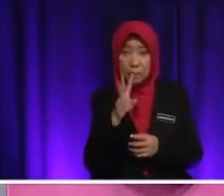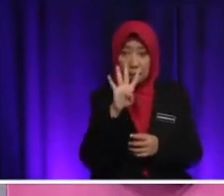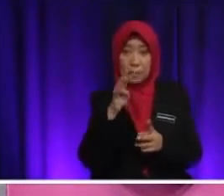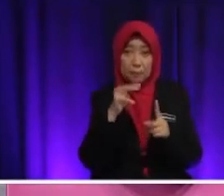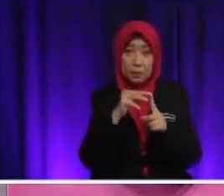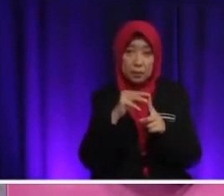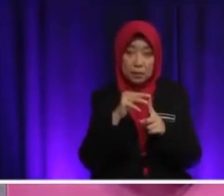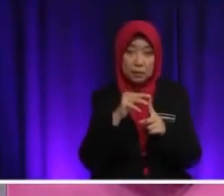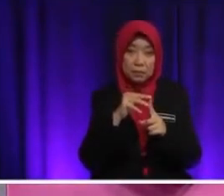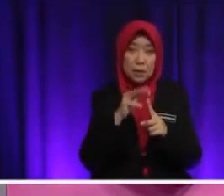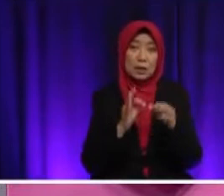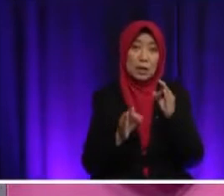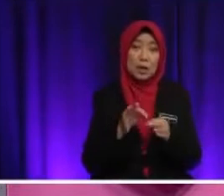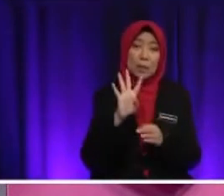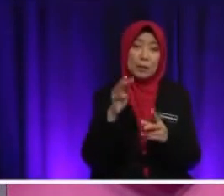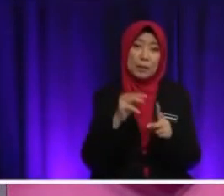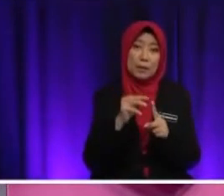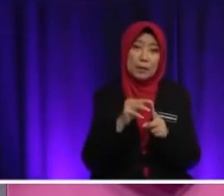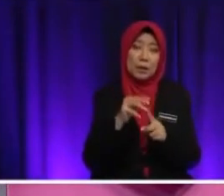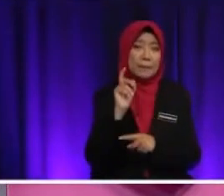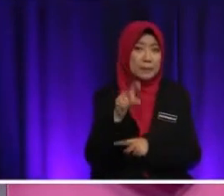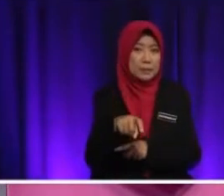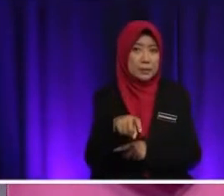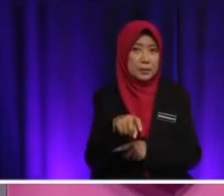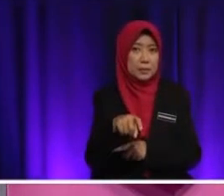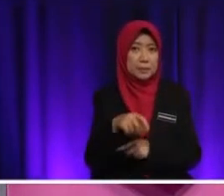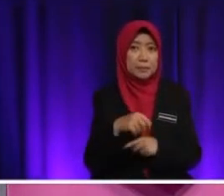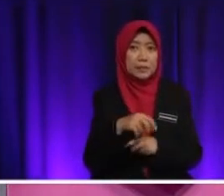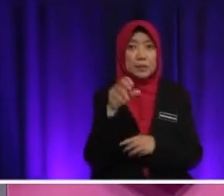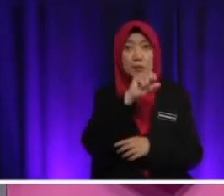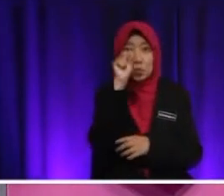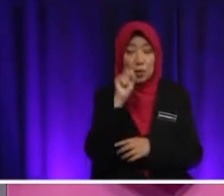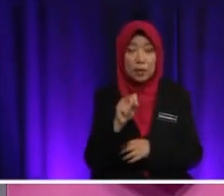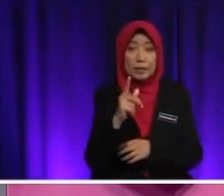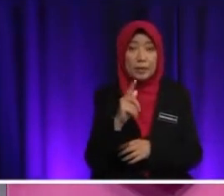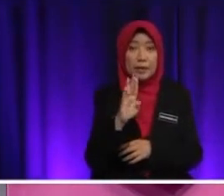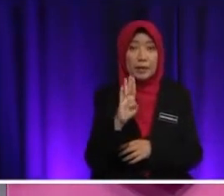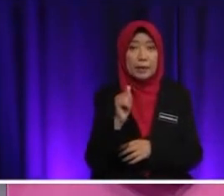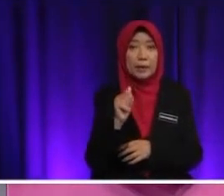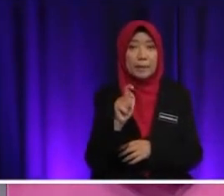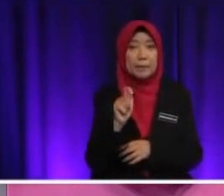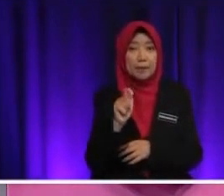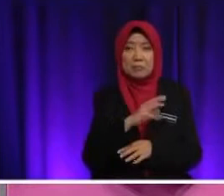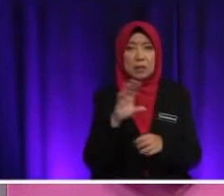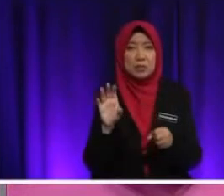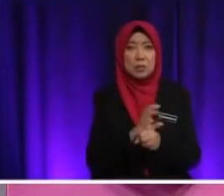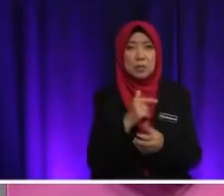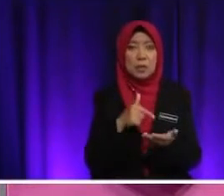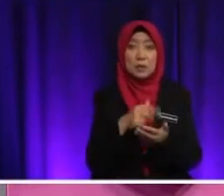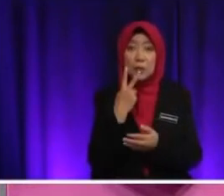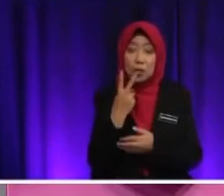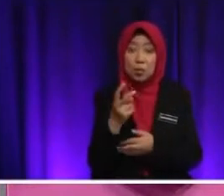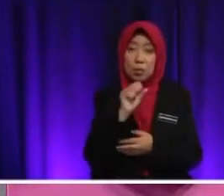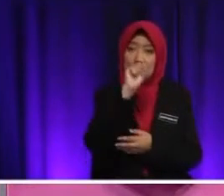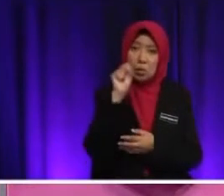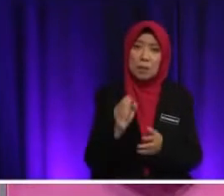sini kan? Empat markah, ya. Kalau empat markah, maknanya itu adalah soalan kehebat, tapi tak cukup lagi. Tak cukup lagi. Jadi kena tengok pula soalan